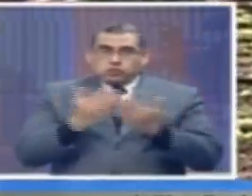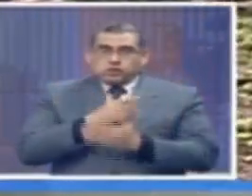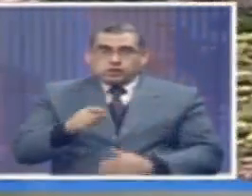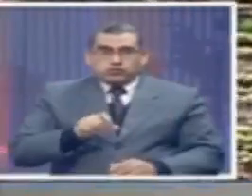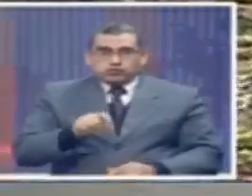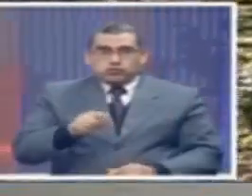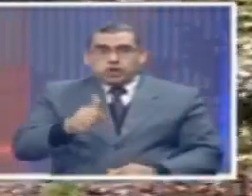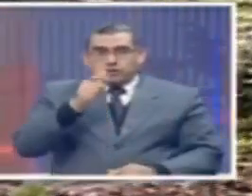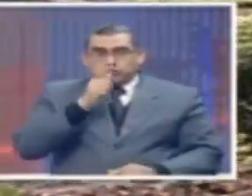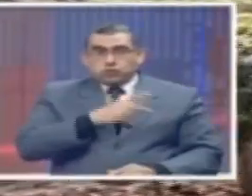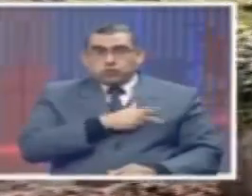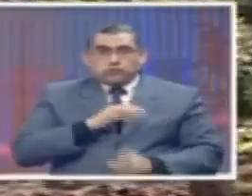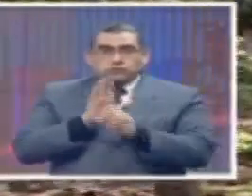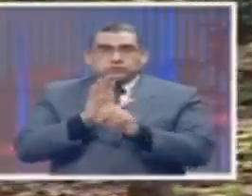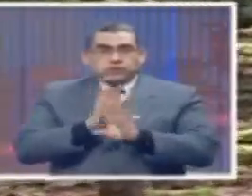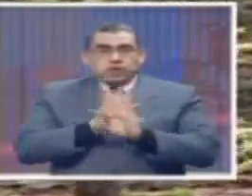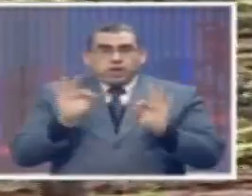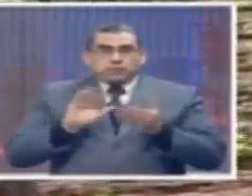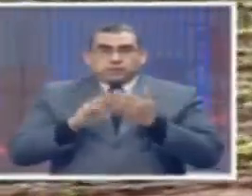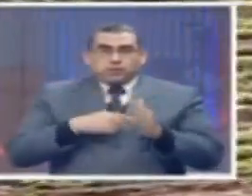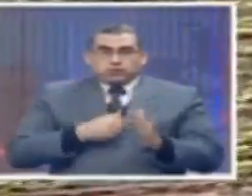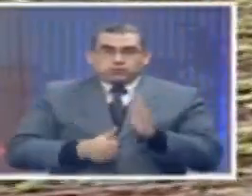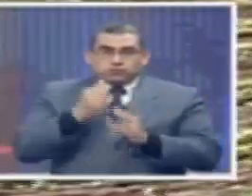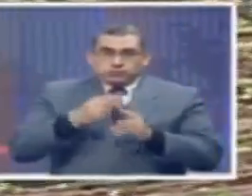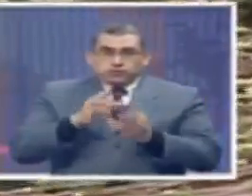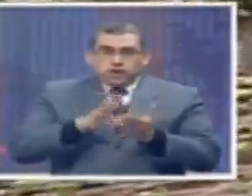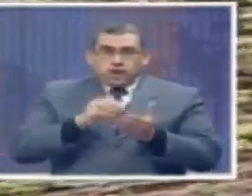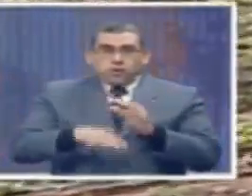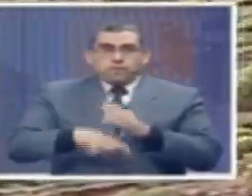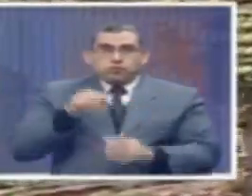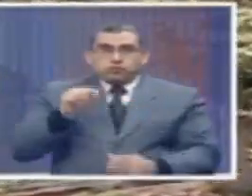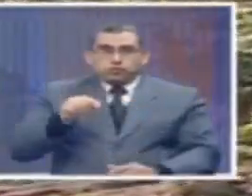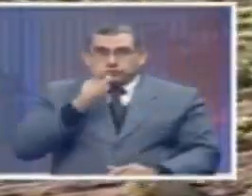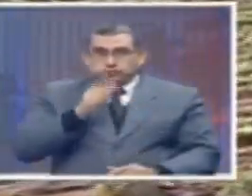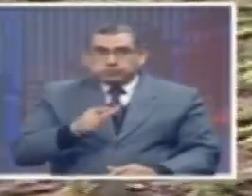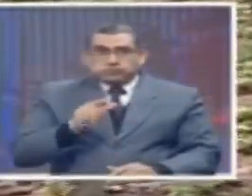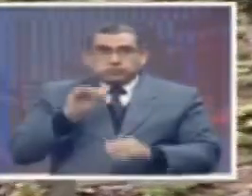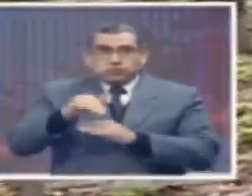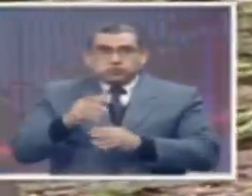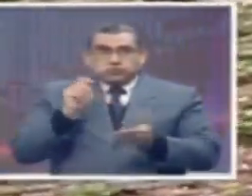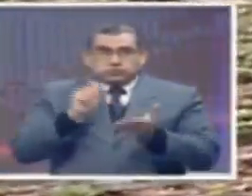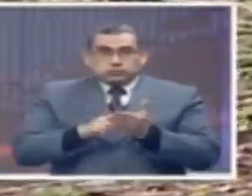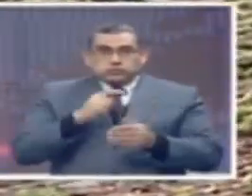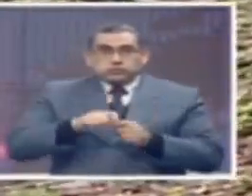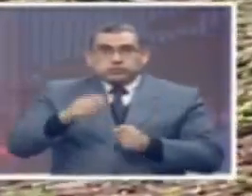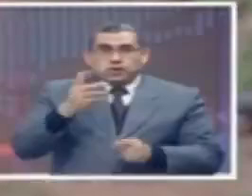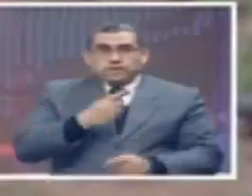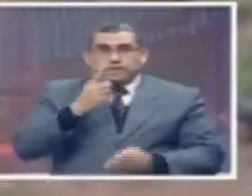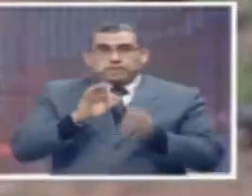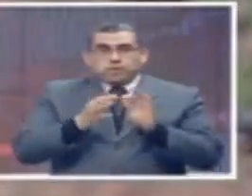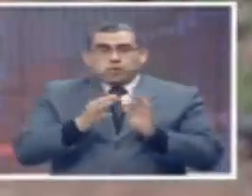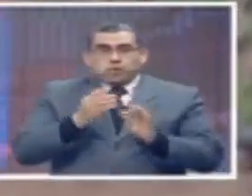سخرت الدوله كافه امكانياتها لضمان نجاح المرحله الاولى من المشروع، والتي ستطبق على مساحة 1,000,000